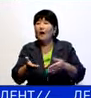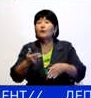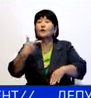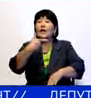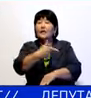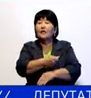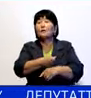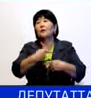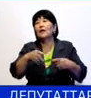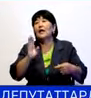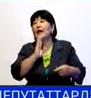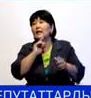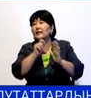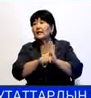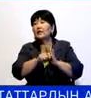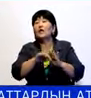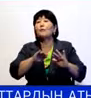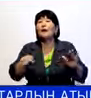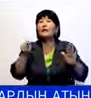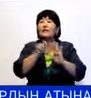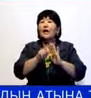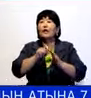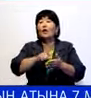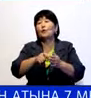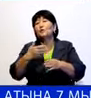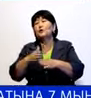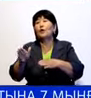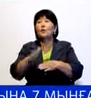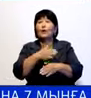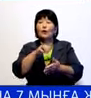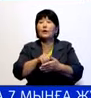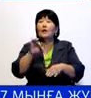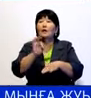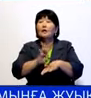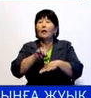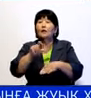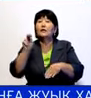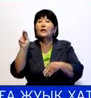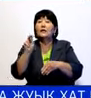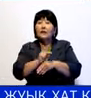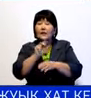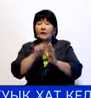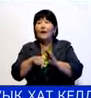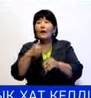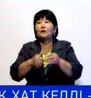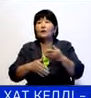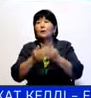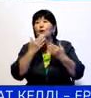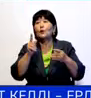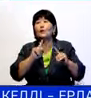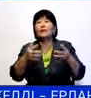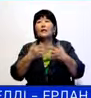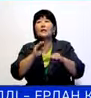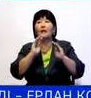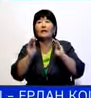екпе-егу бөлмесі, әйелдерді қарау және балаларды қарау бөлмесі бөлек орналасқан. Науқасты тексеріп, алғашқы көмек көрсетуге соңғы үлгідегі жабдықтар